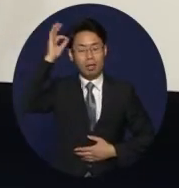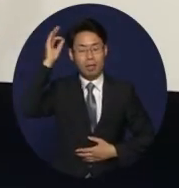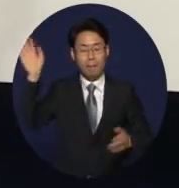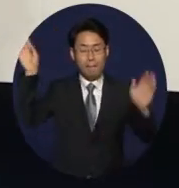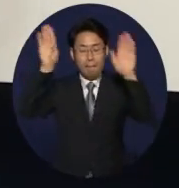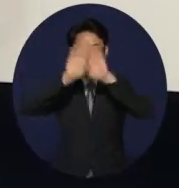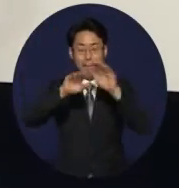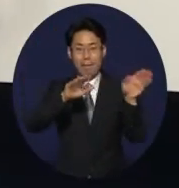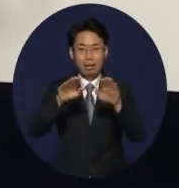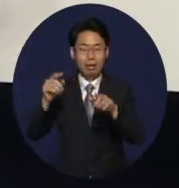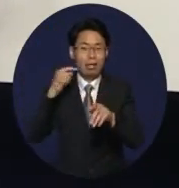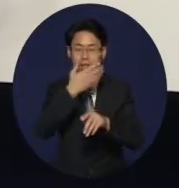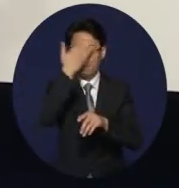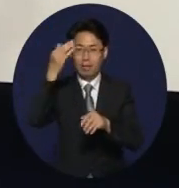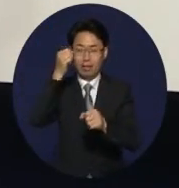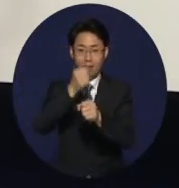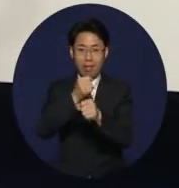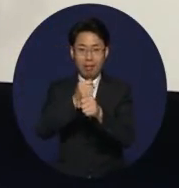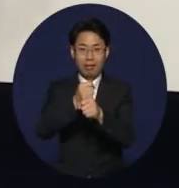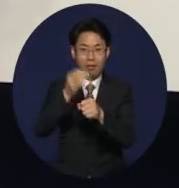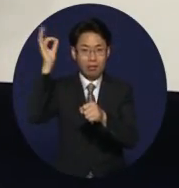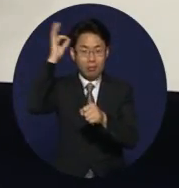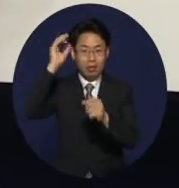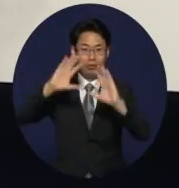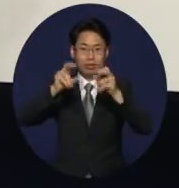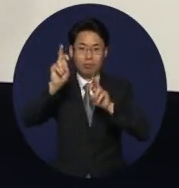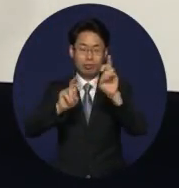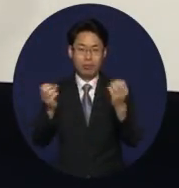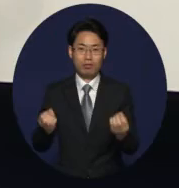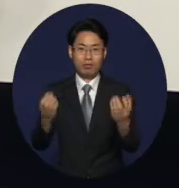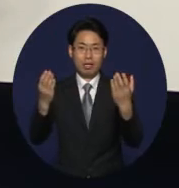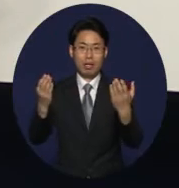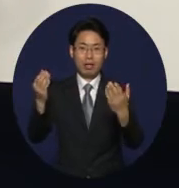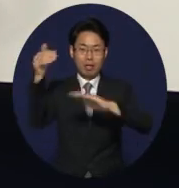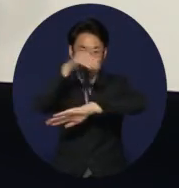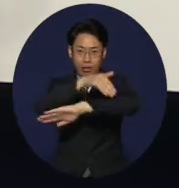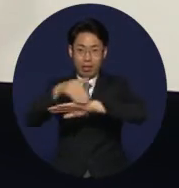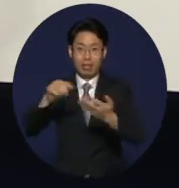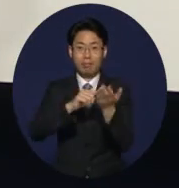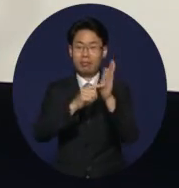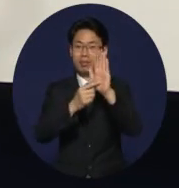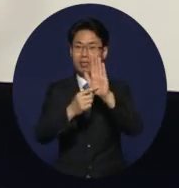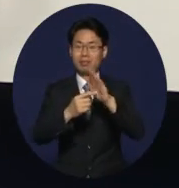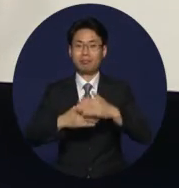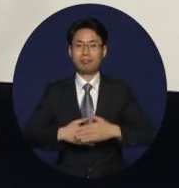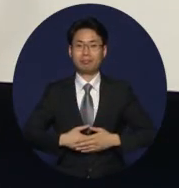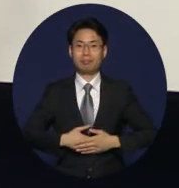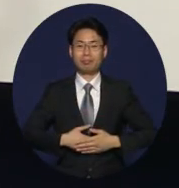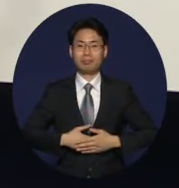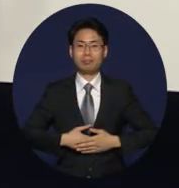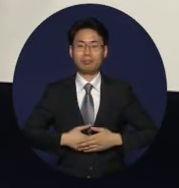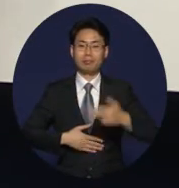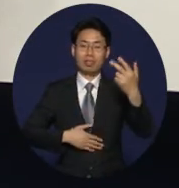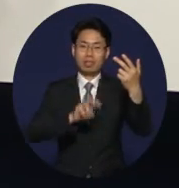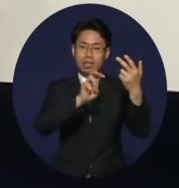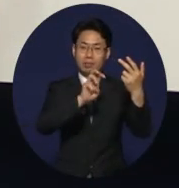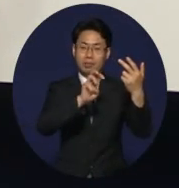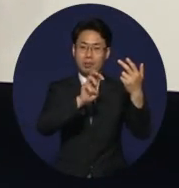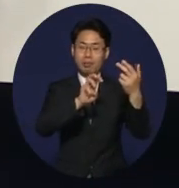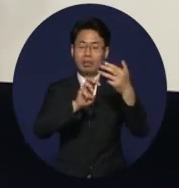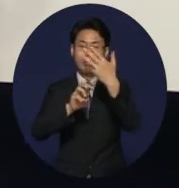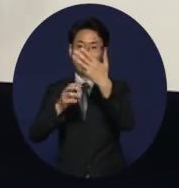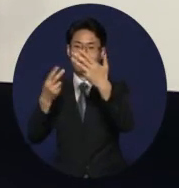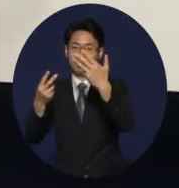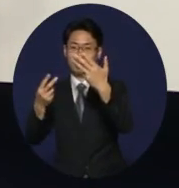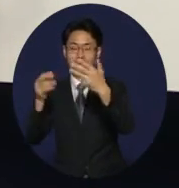매년 포항의 밤바다를 아름답게 수놓고 있는 포항 국제 불빛 축제 기본 계획이 발표됐습니다. 오는 30일부터